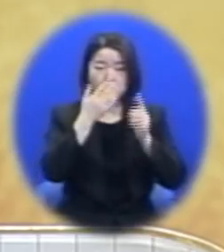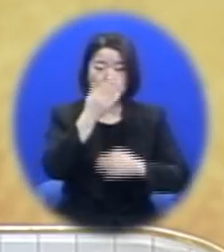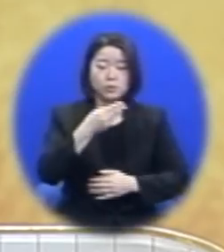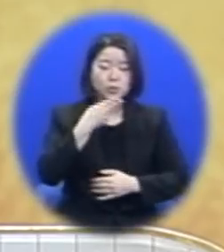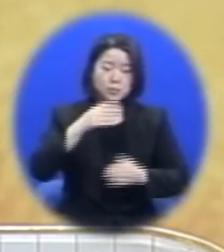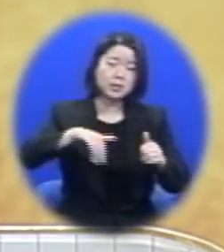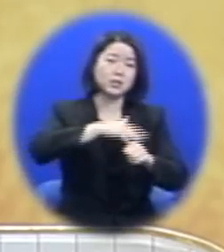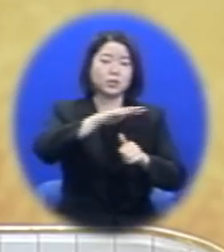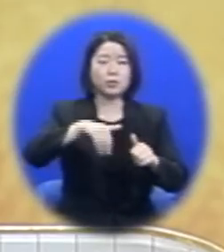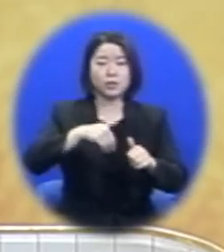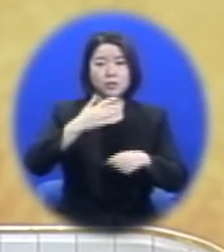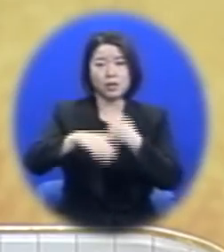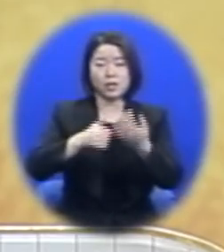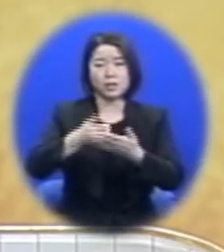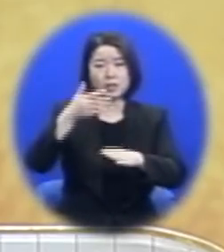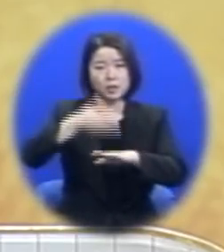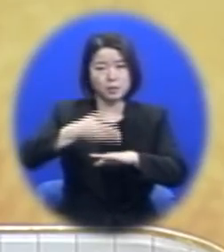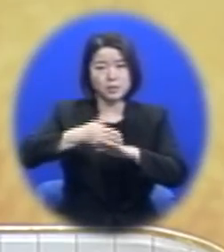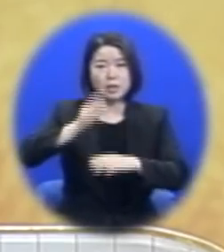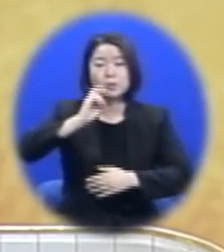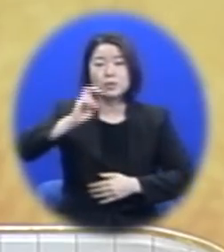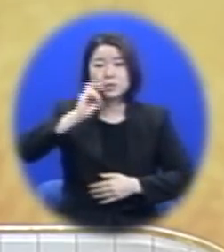하나님께 감사하고 찬양하는 것입니다.